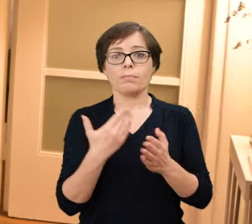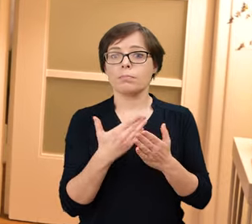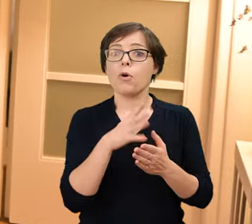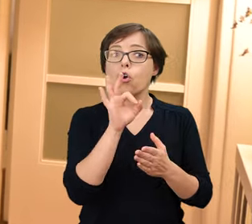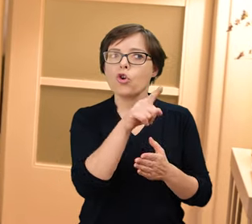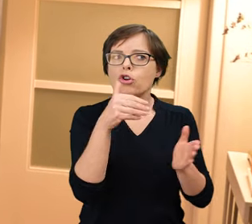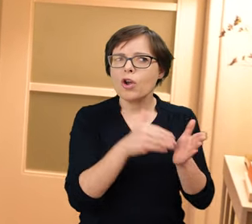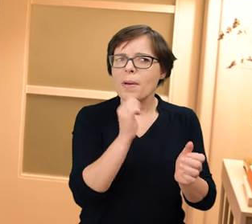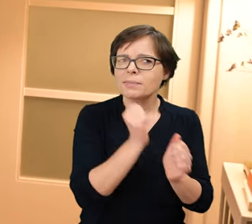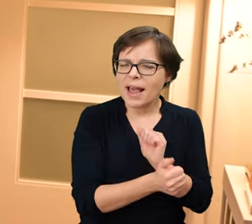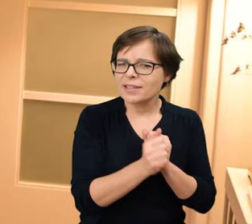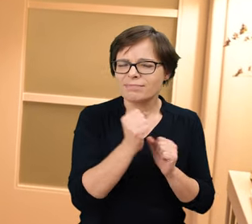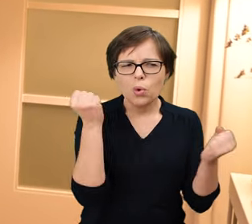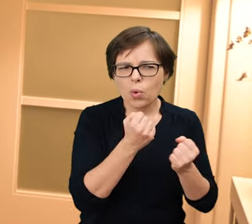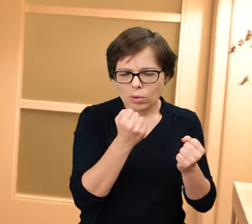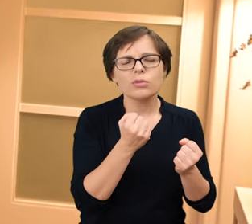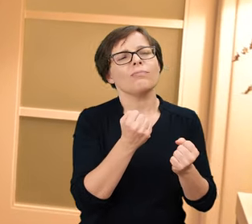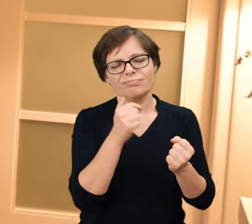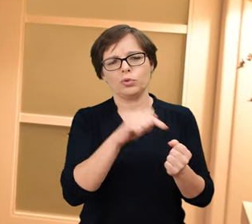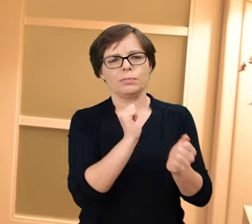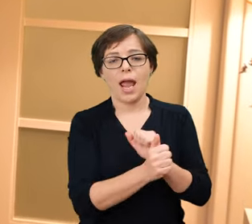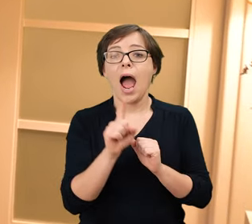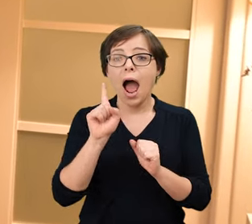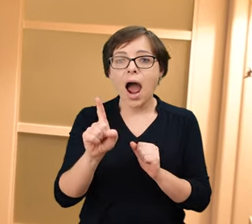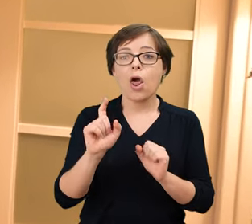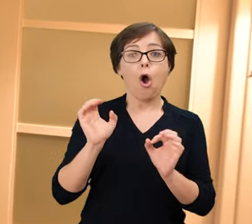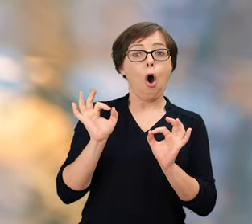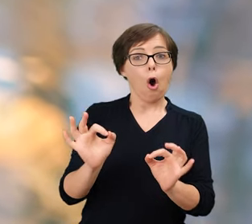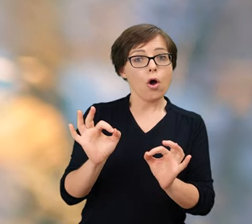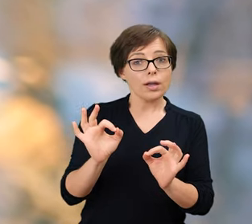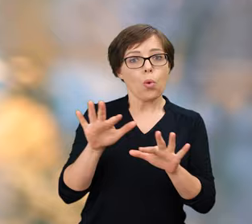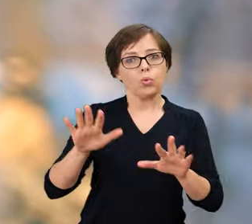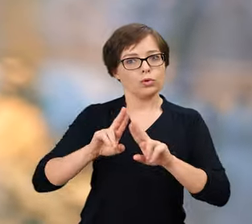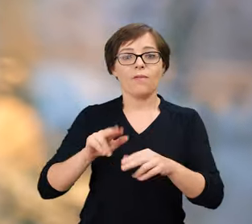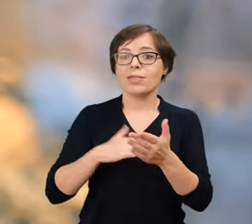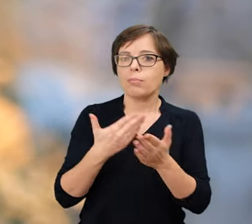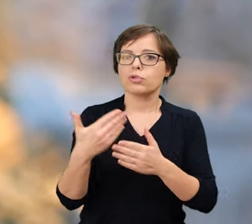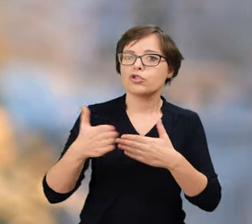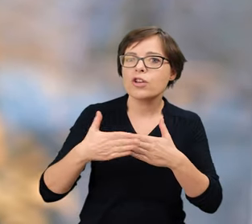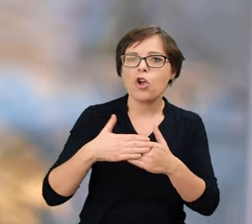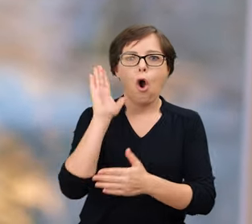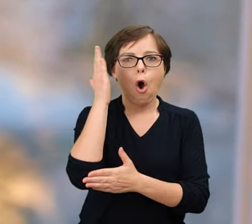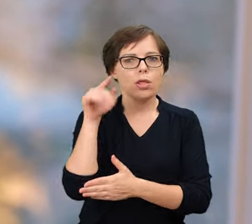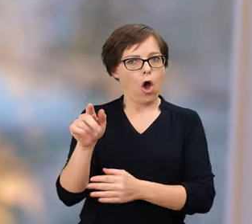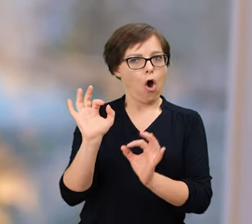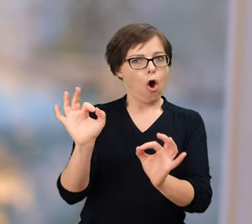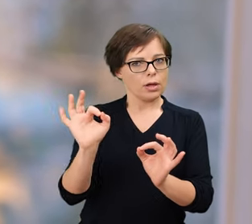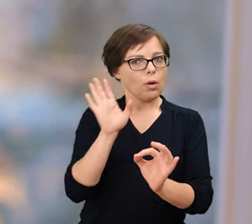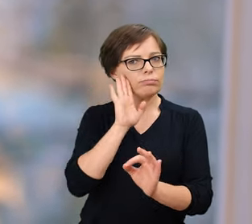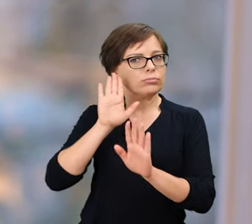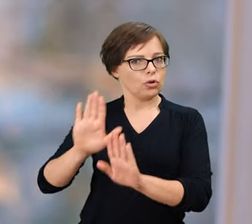przykład stolarkę oryginalną, a zatem i drzwi, i okna są oryginalne. To